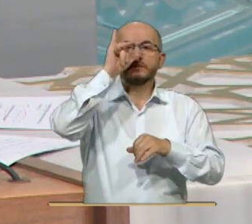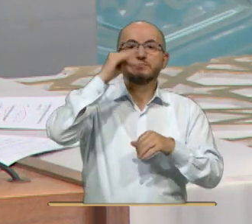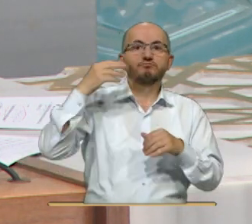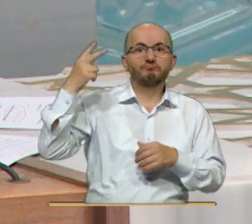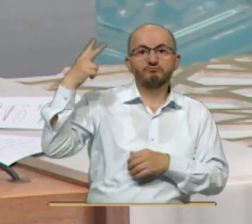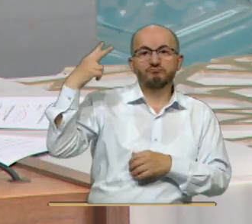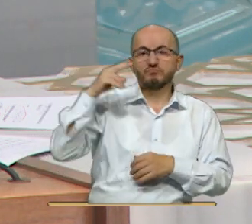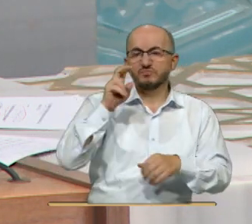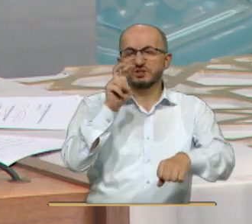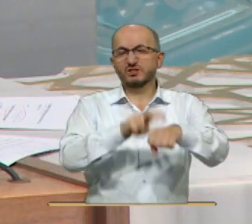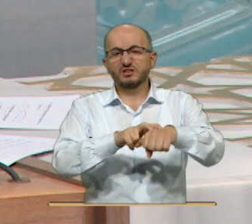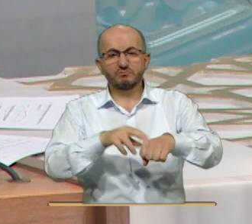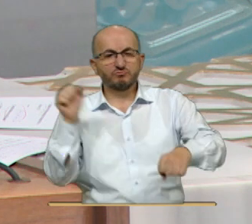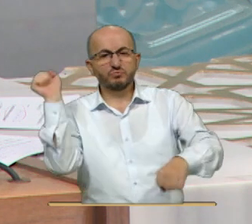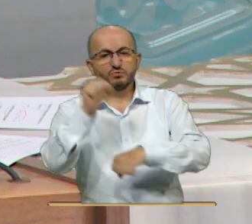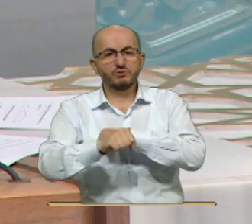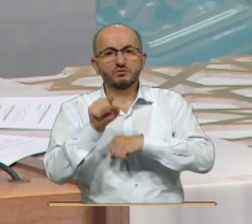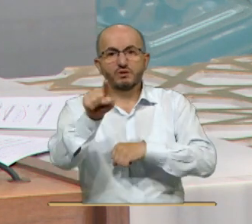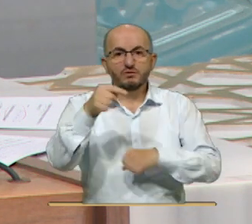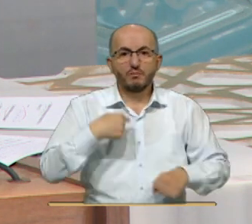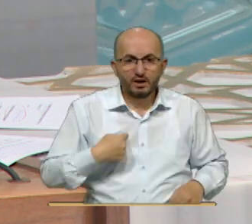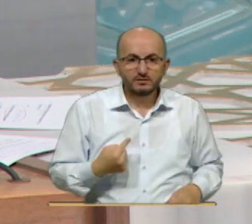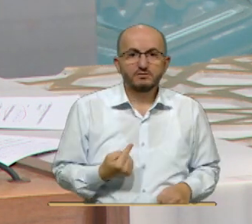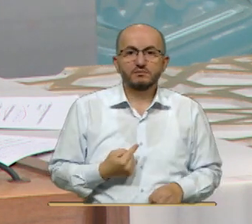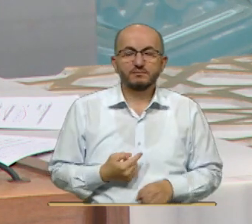gurur, kin, husumet, sen ben